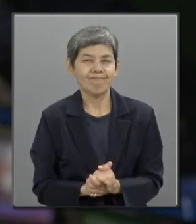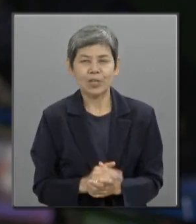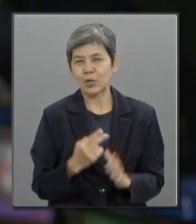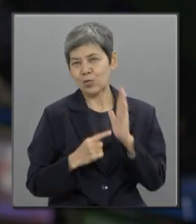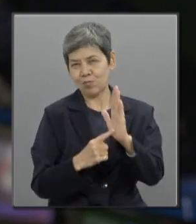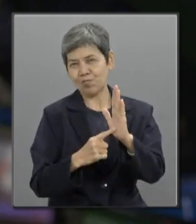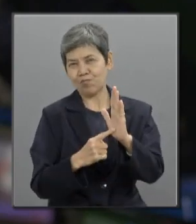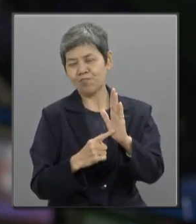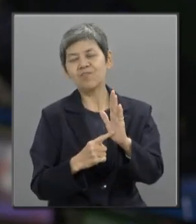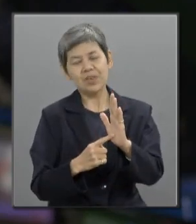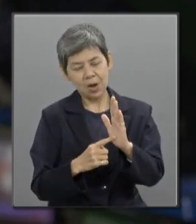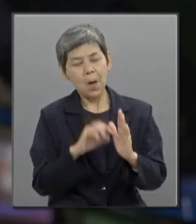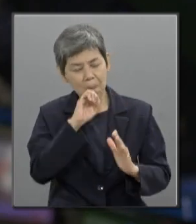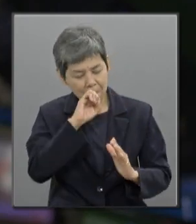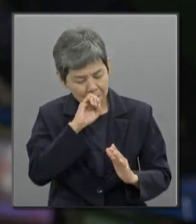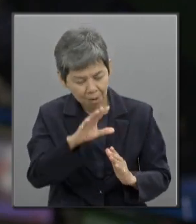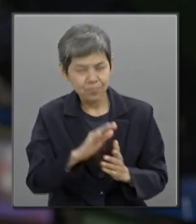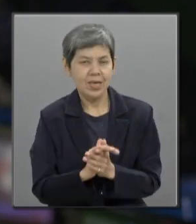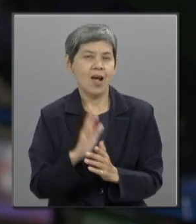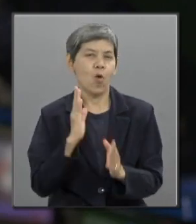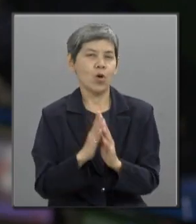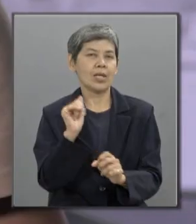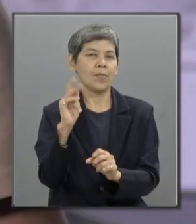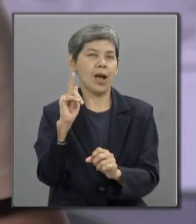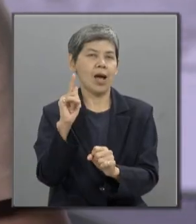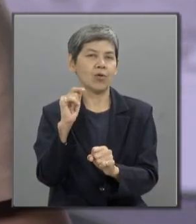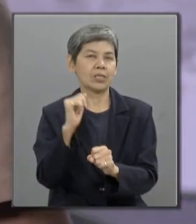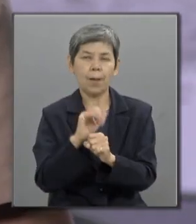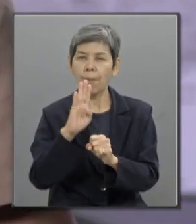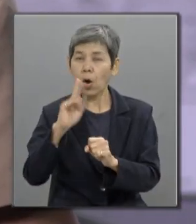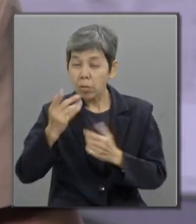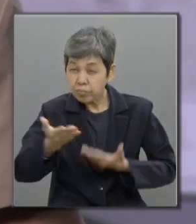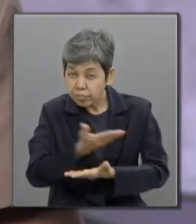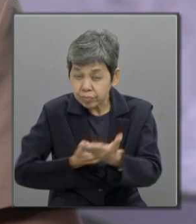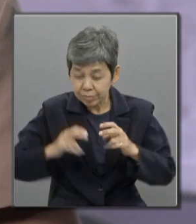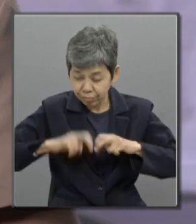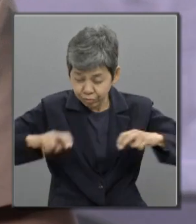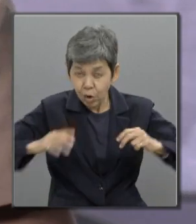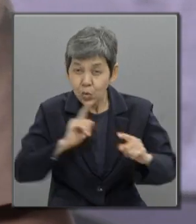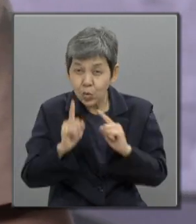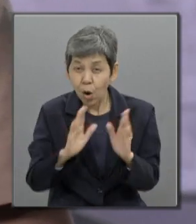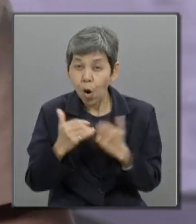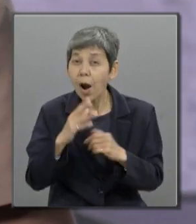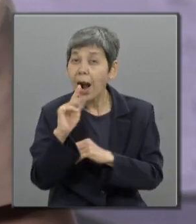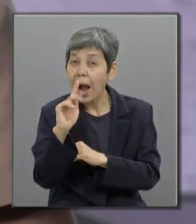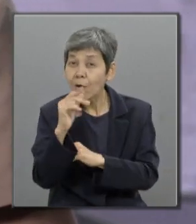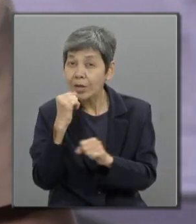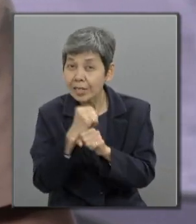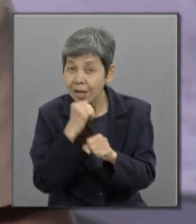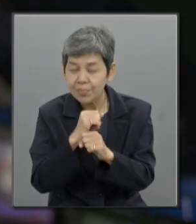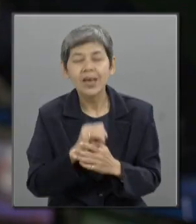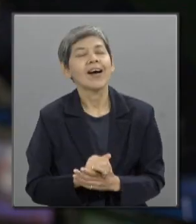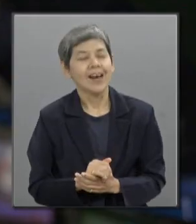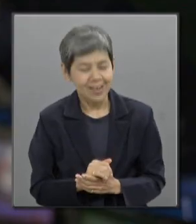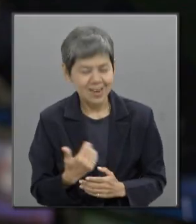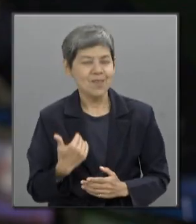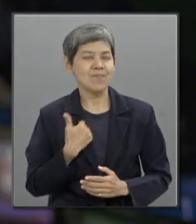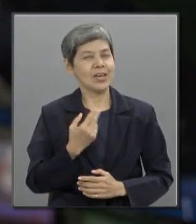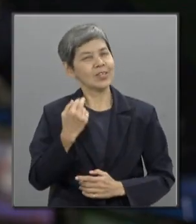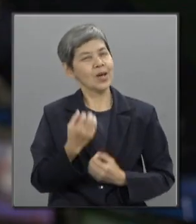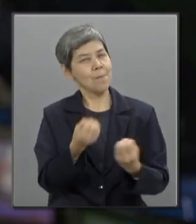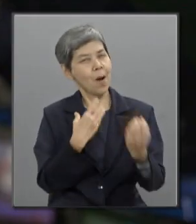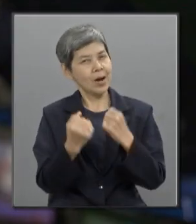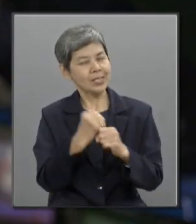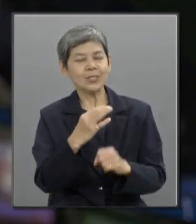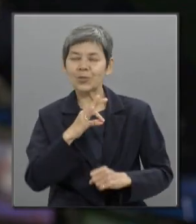เป็นการตอกย้ำว่าผู้สื่อข่าวหรือบรรณาธิการข่าวที่มาคุยกันในนิวส์รูมนั้นเนี่ยนะครับจะเป็นอีกมุมมองและอีก